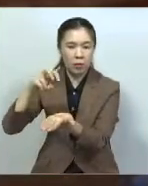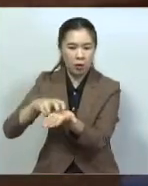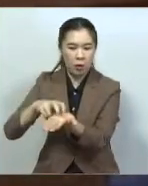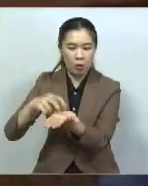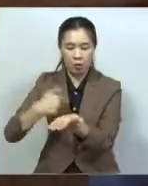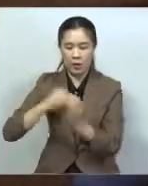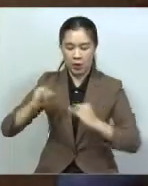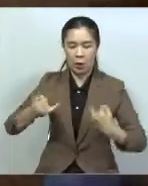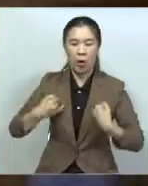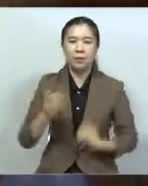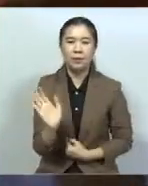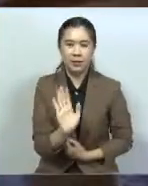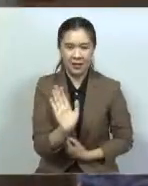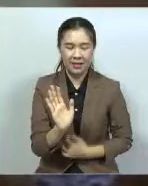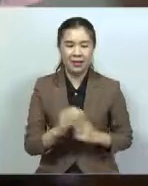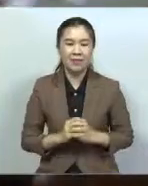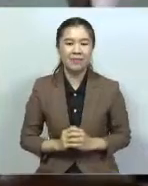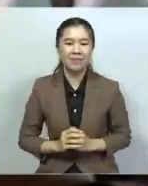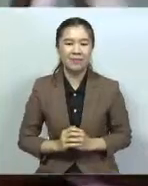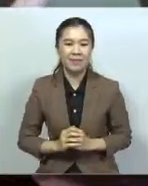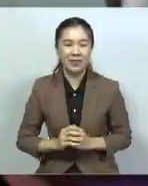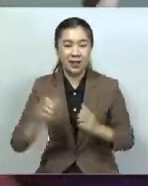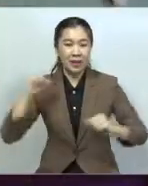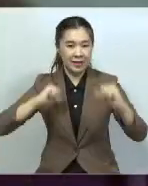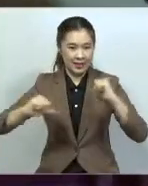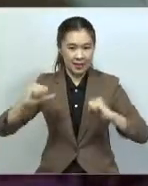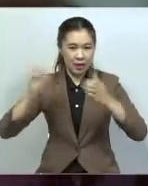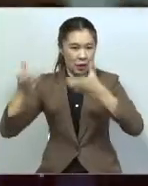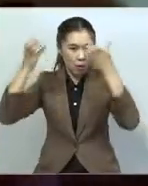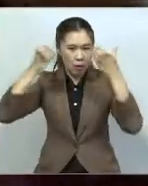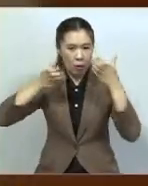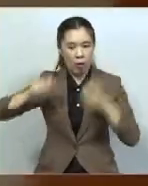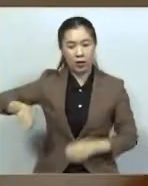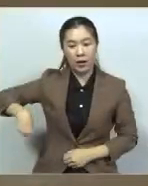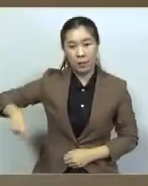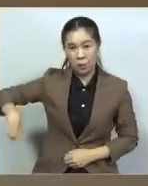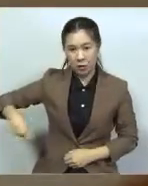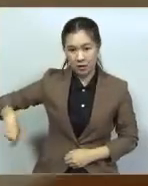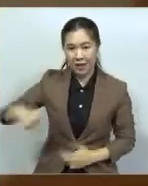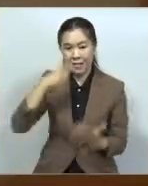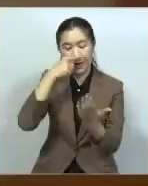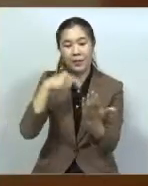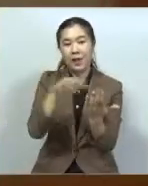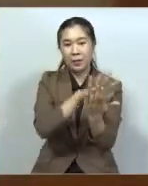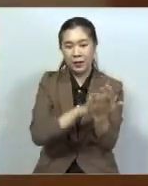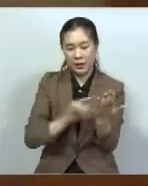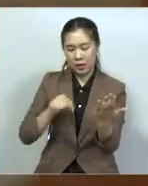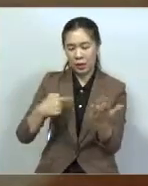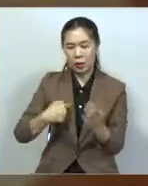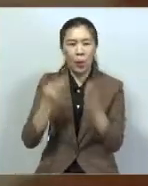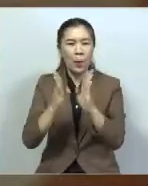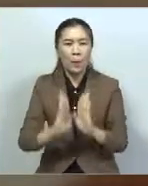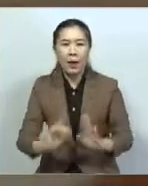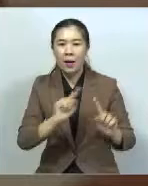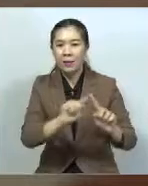การแสดงความเป็นเจ้าของค่ะที่สำคัญการแสดงโขนของกัมพูชาและการแสดงโขนในประเทศไทยต่างก็มี